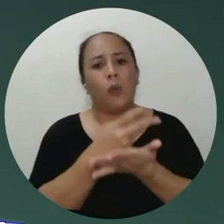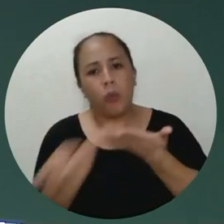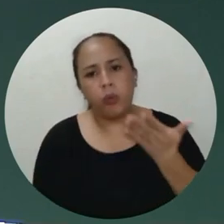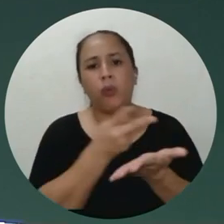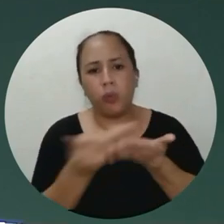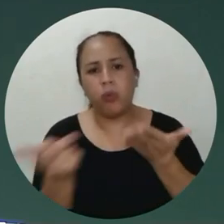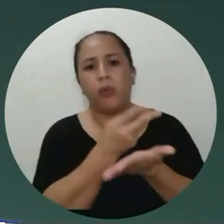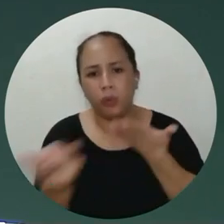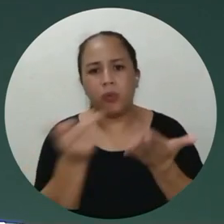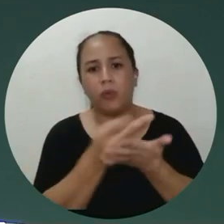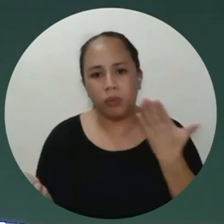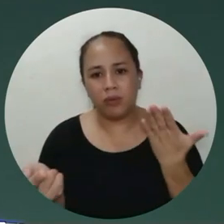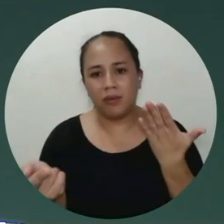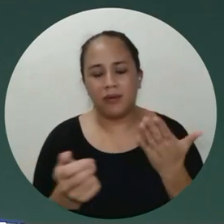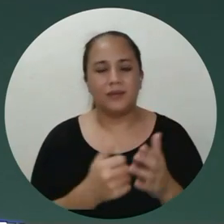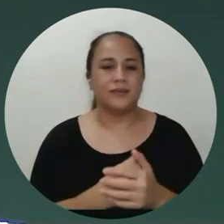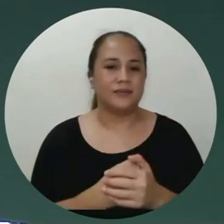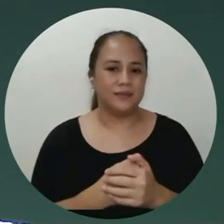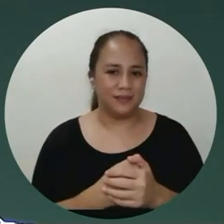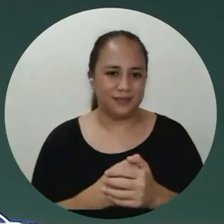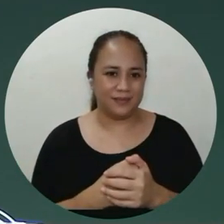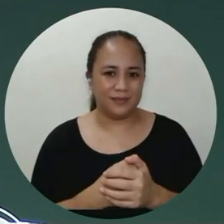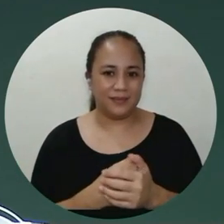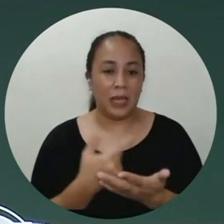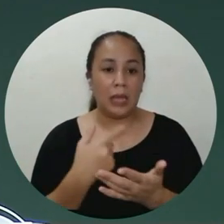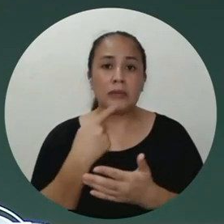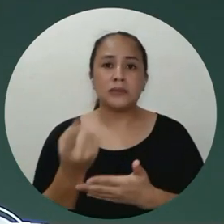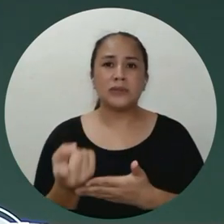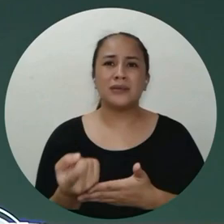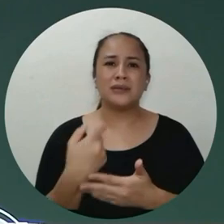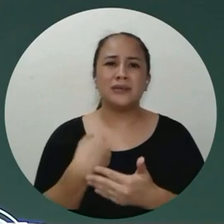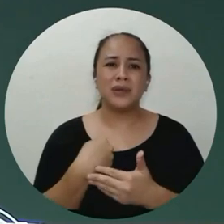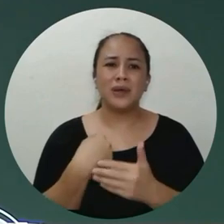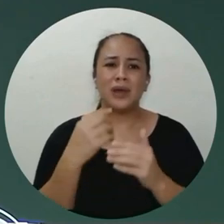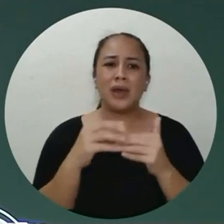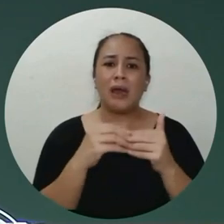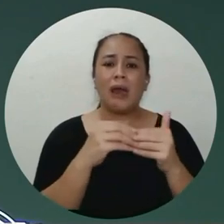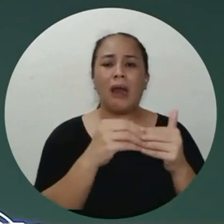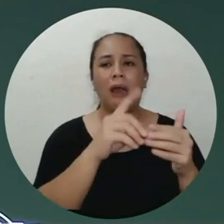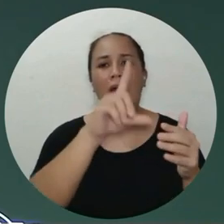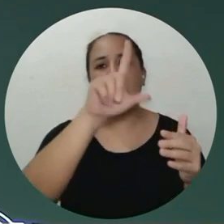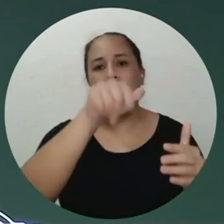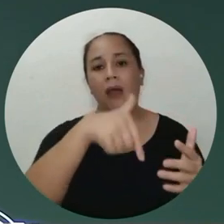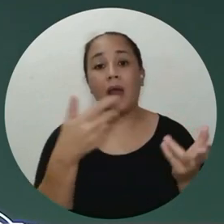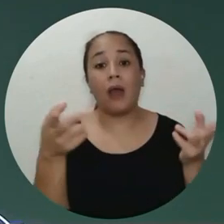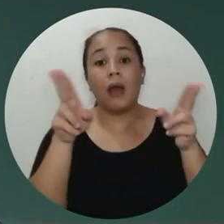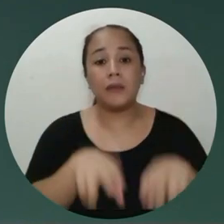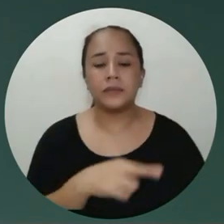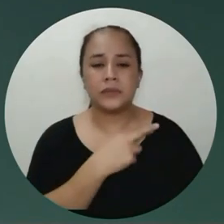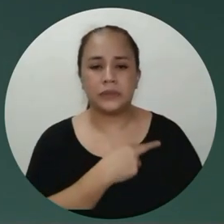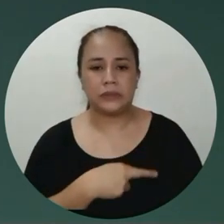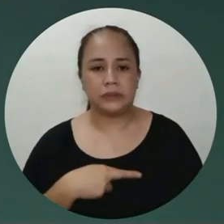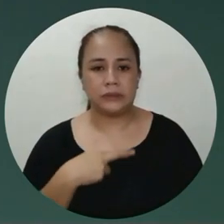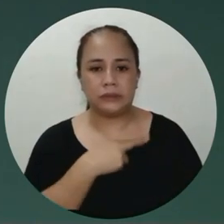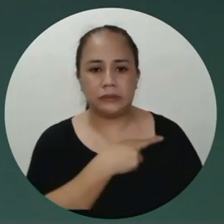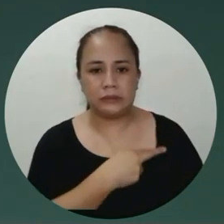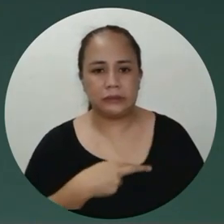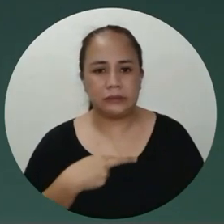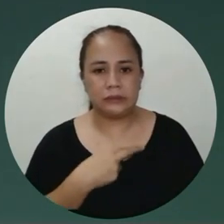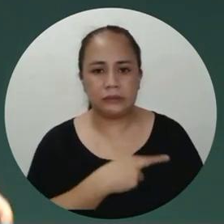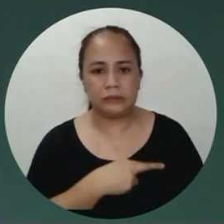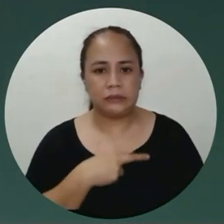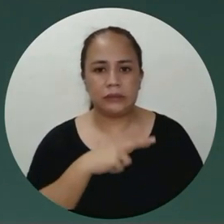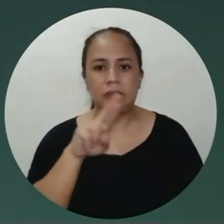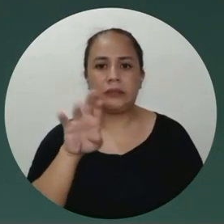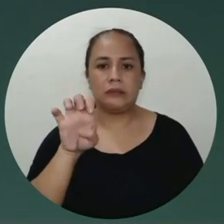그 사단은 계속 후회하게 만들어요. And Satan leads you to regret all the time. 그 말씀이 없는 사람은 모래 위에 지은 집과